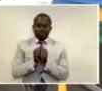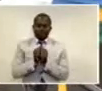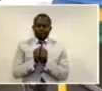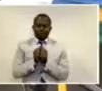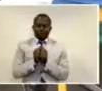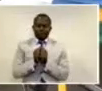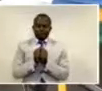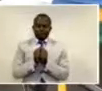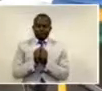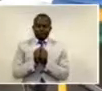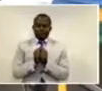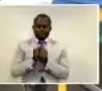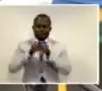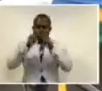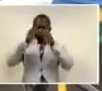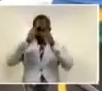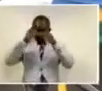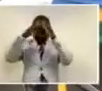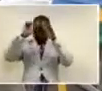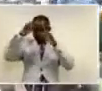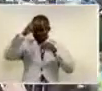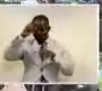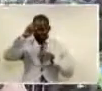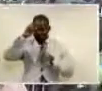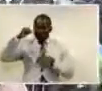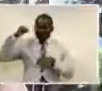Nyakubahwa Perezida wa Repubulika Paul Kagame weye